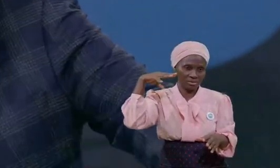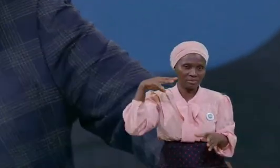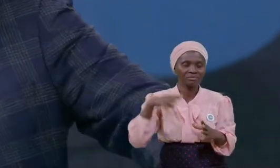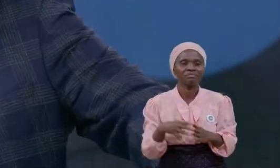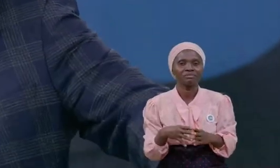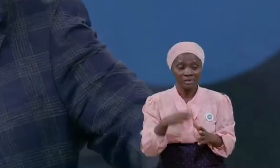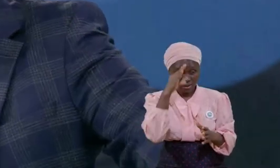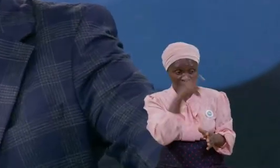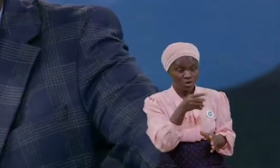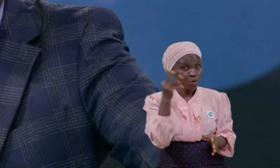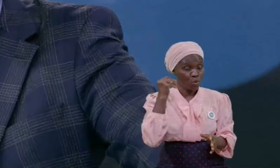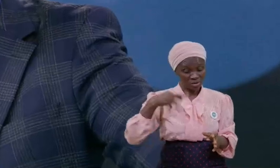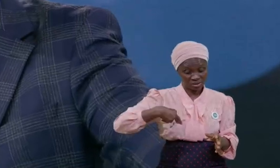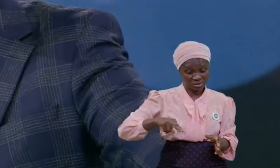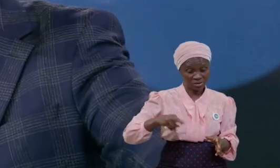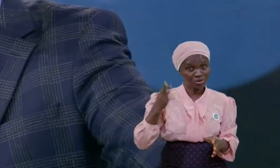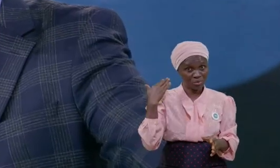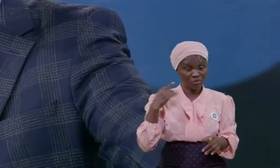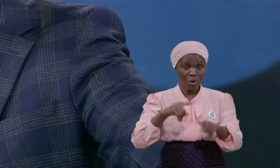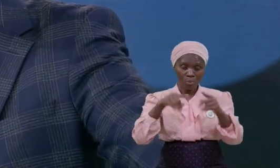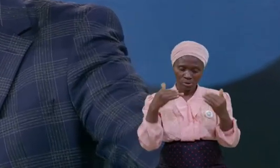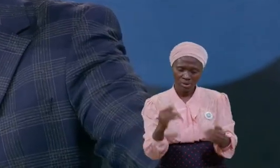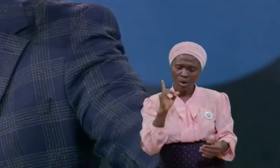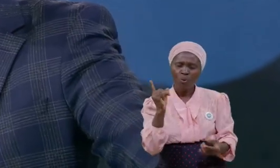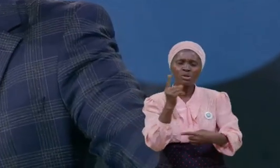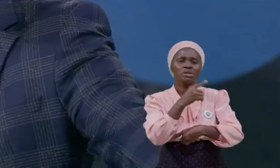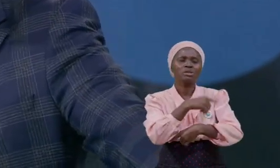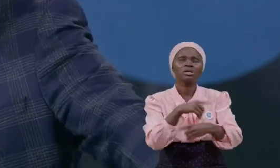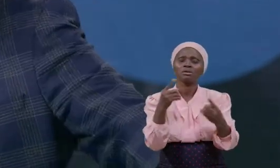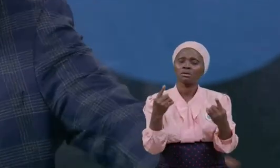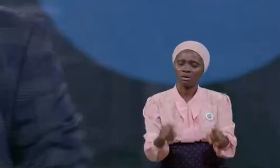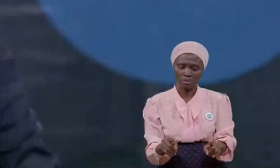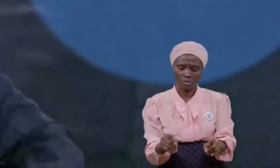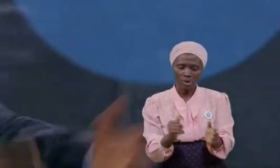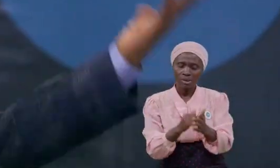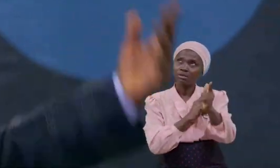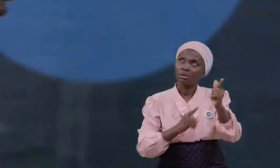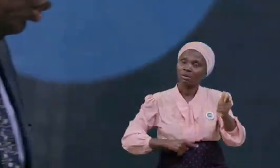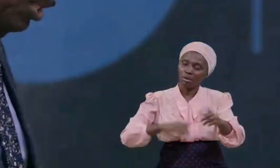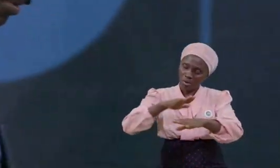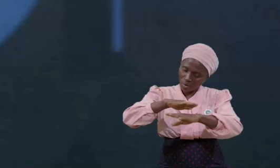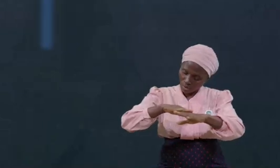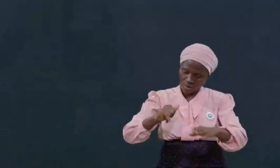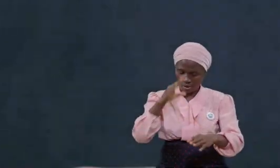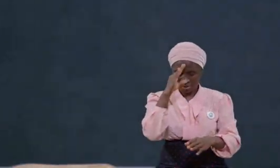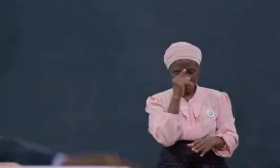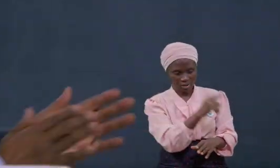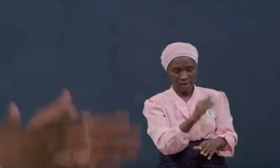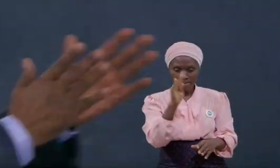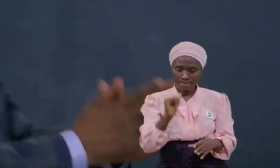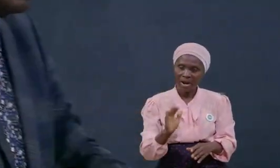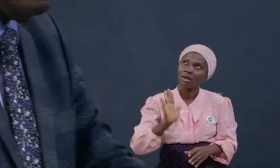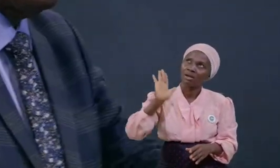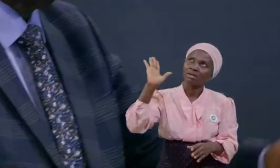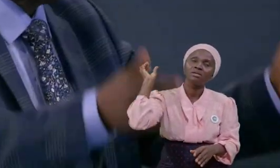était venu, le Seigneur l'a appelé par sa grâce. Il était dans la tradition de ses